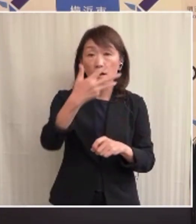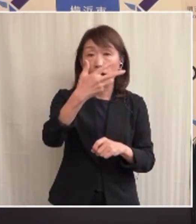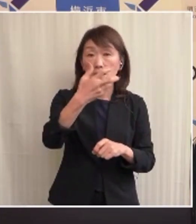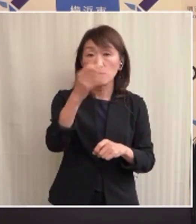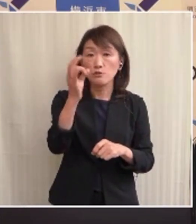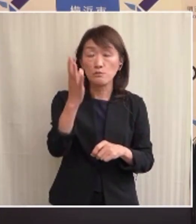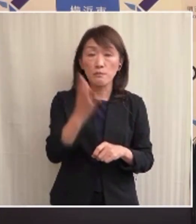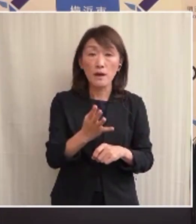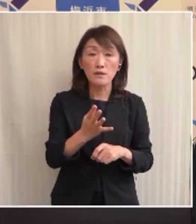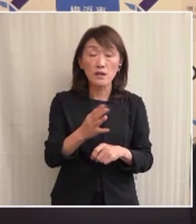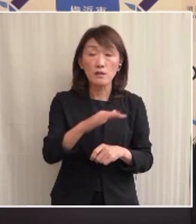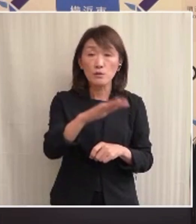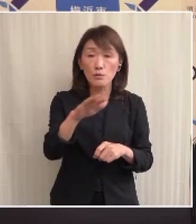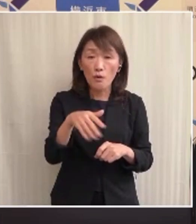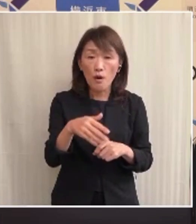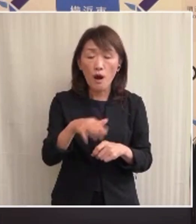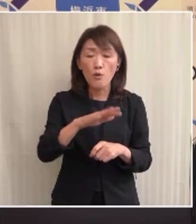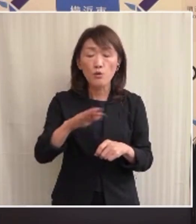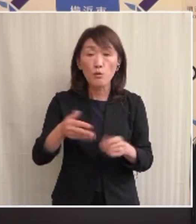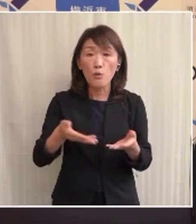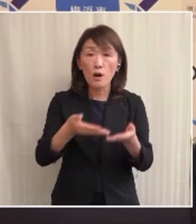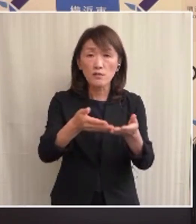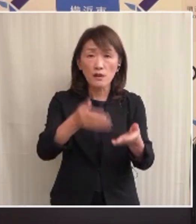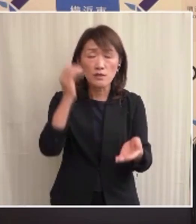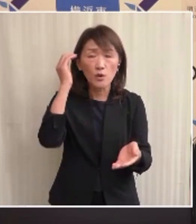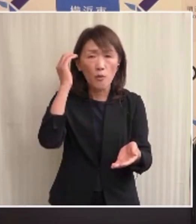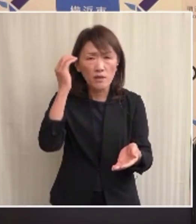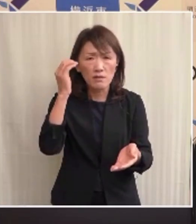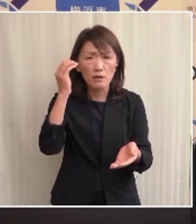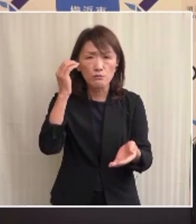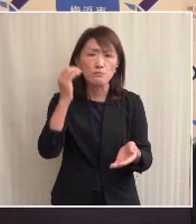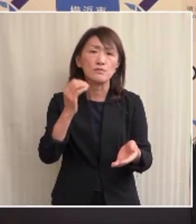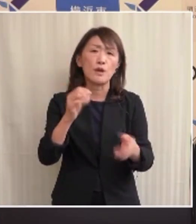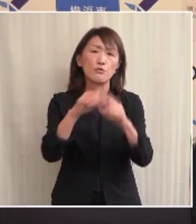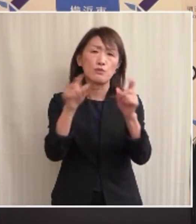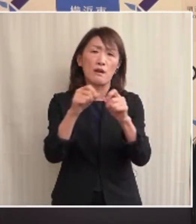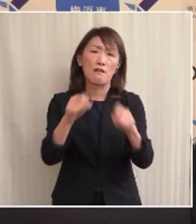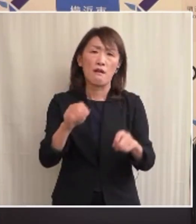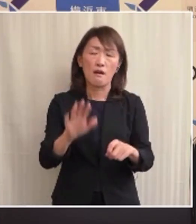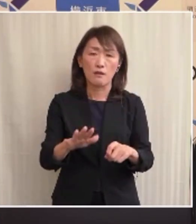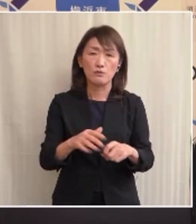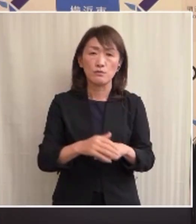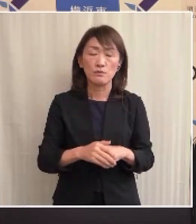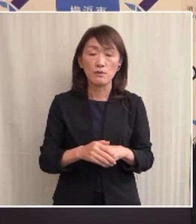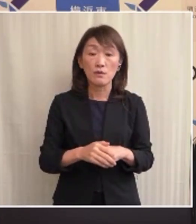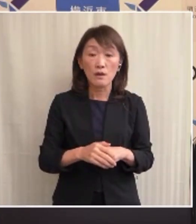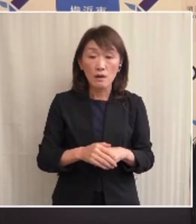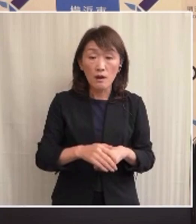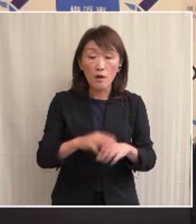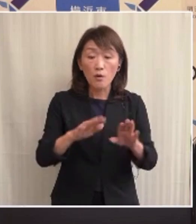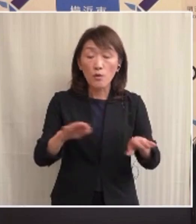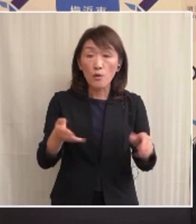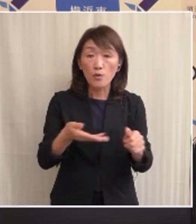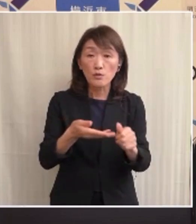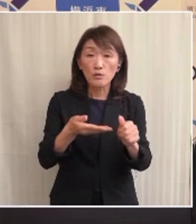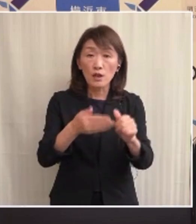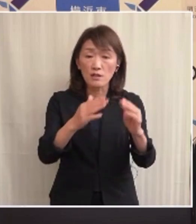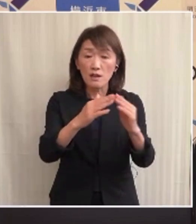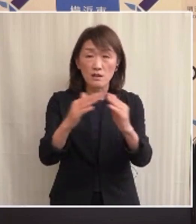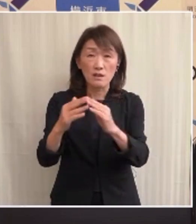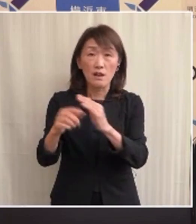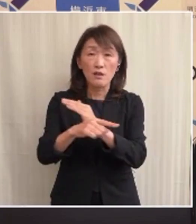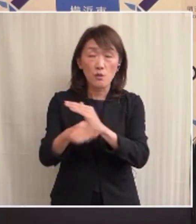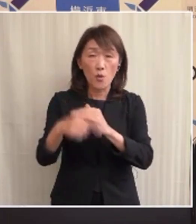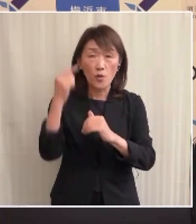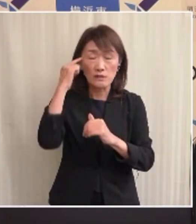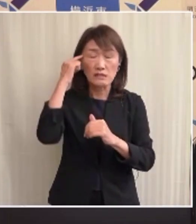子どもの預かりに困っていると。でこれは多くの子育て世帯の方がの実感